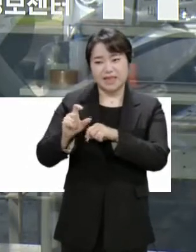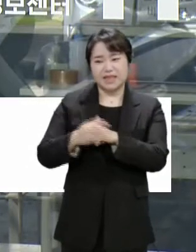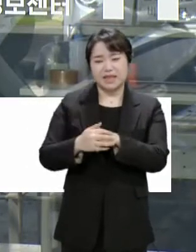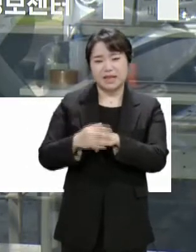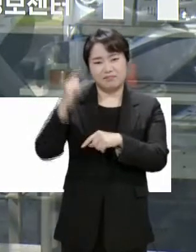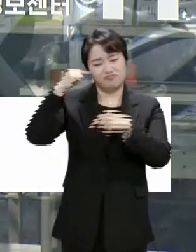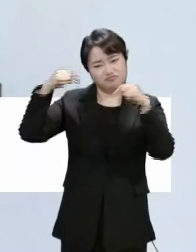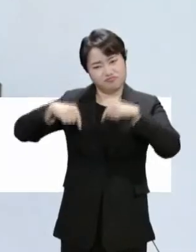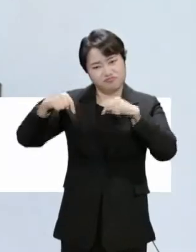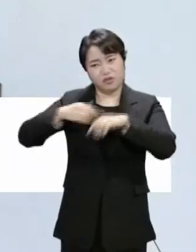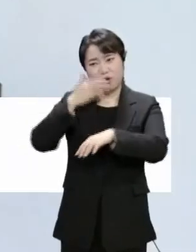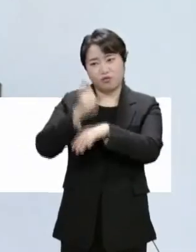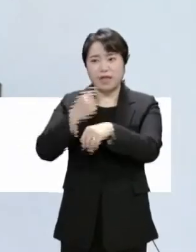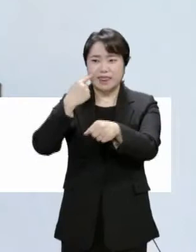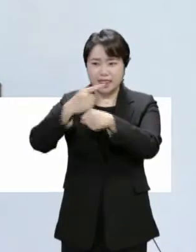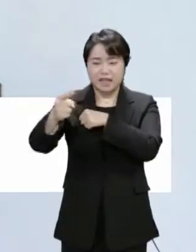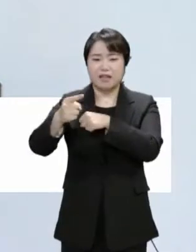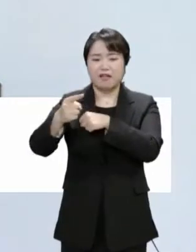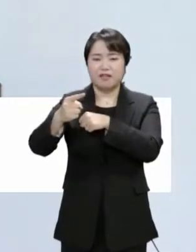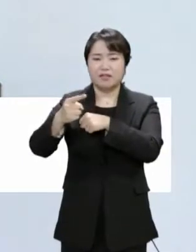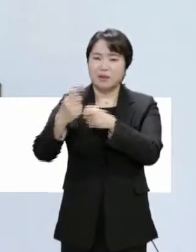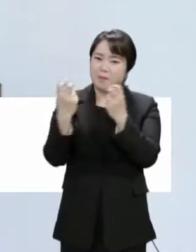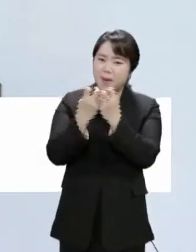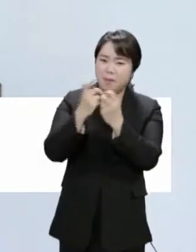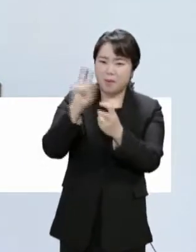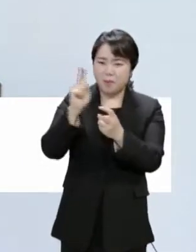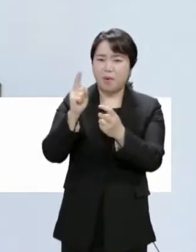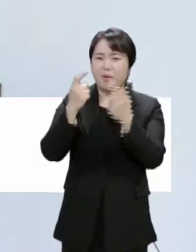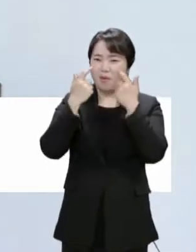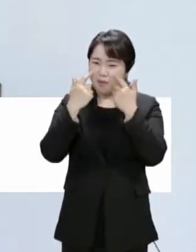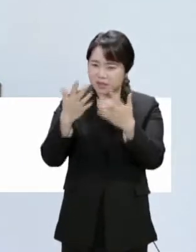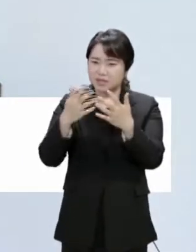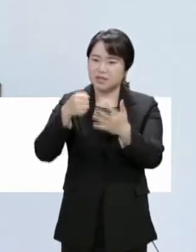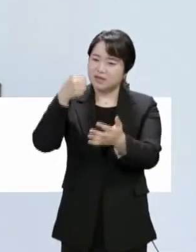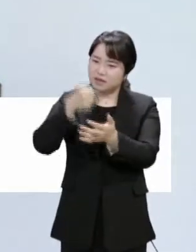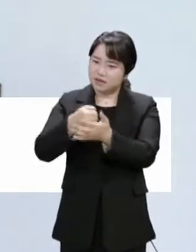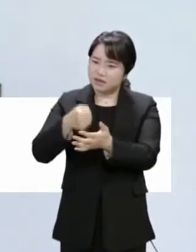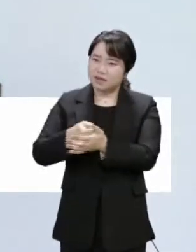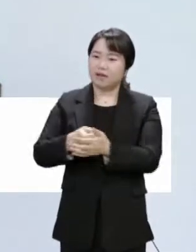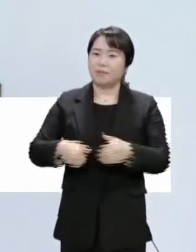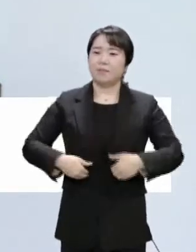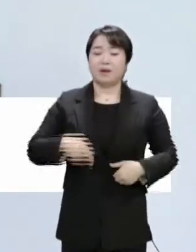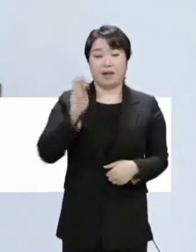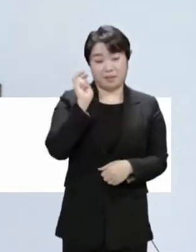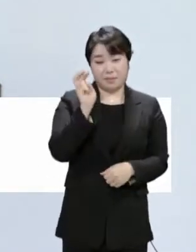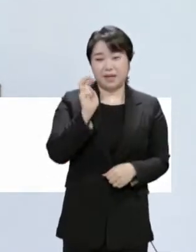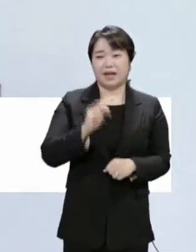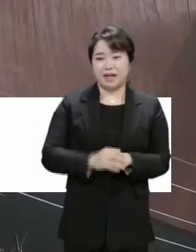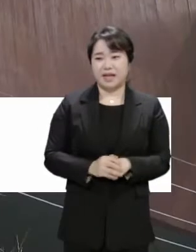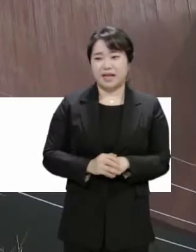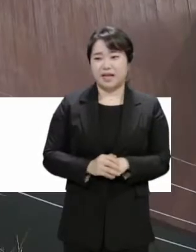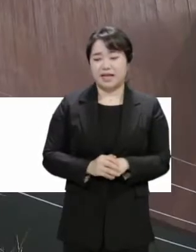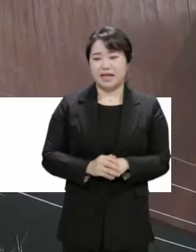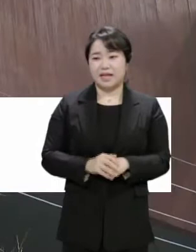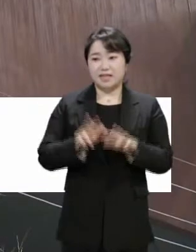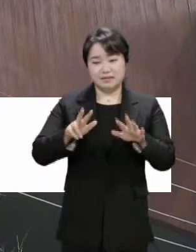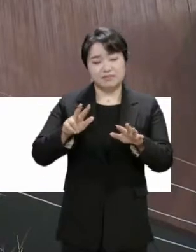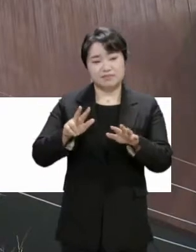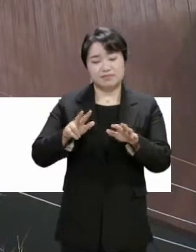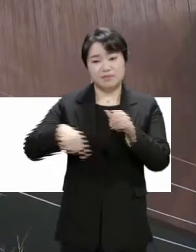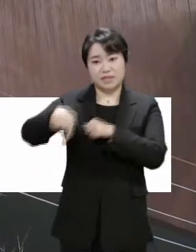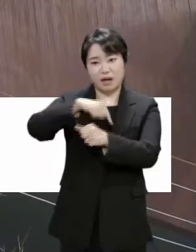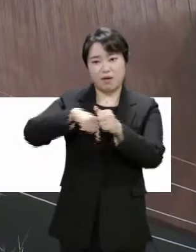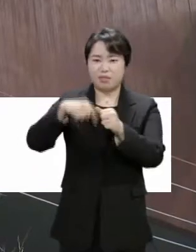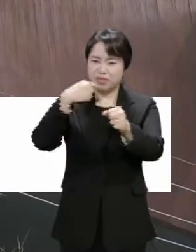올해 이제 고민을 해서 내년에 어떤 식으로 할지 이제 좀 이제 정해야 하는 단계인 거예요. 현재는 네. 내년에